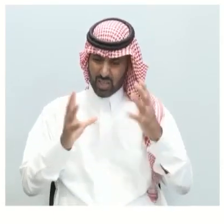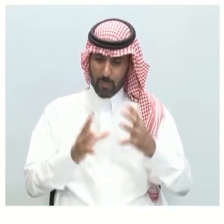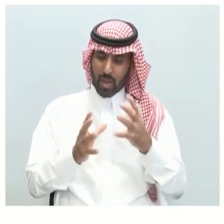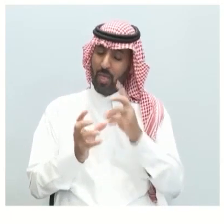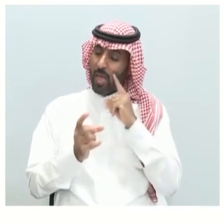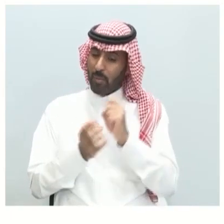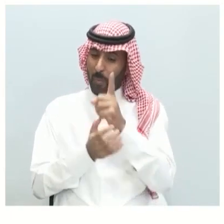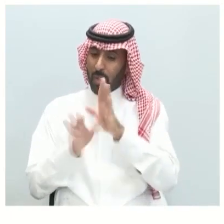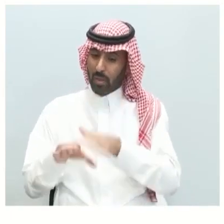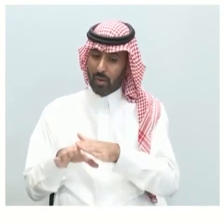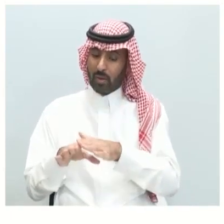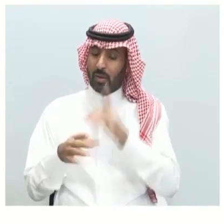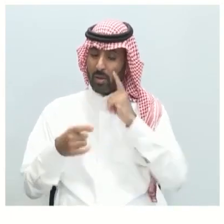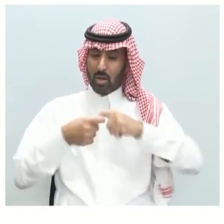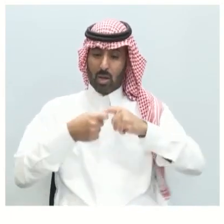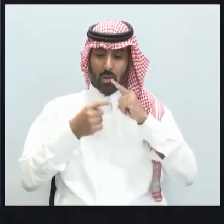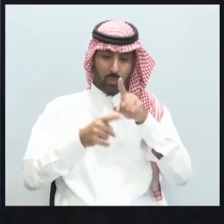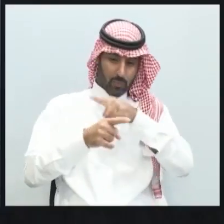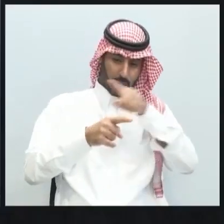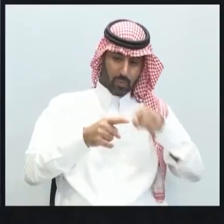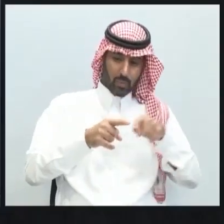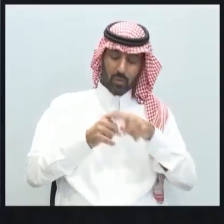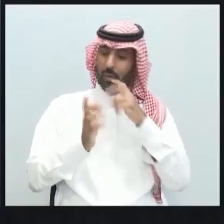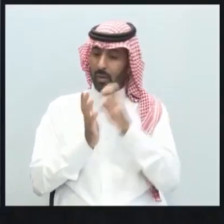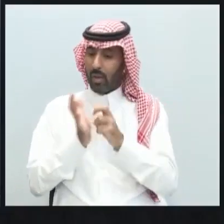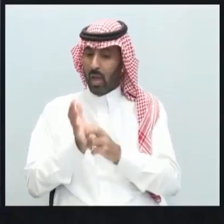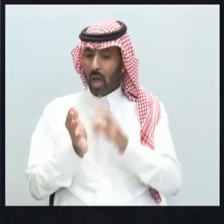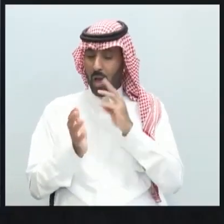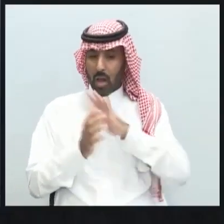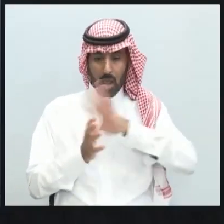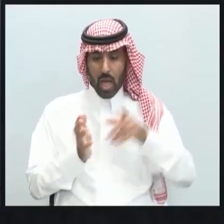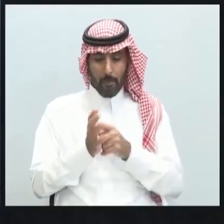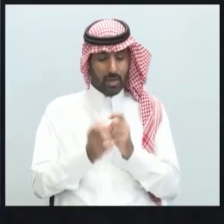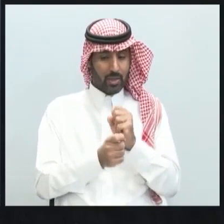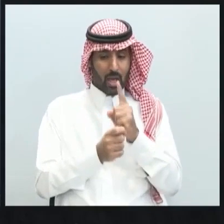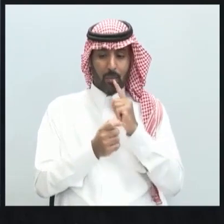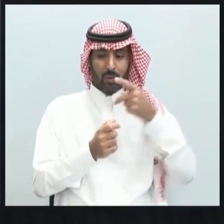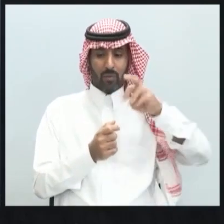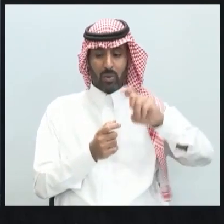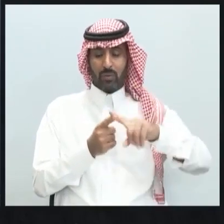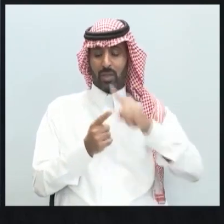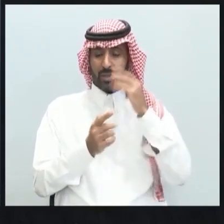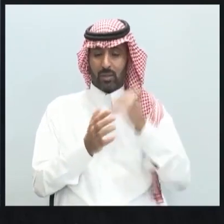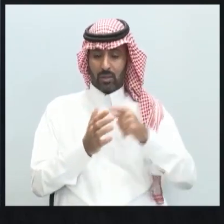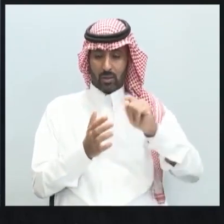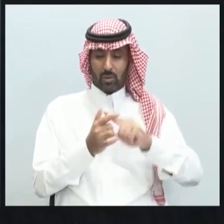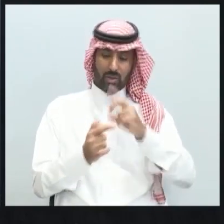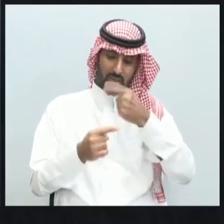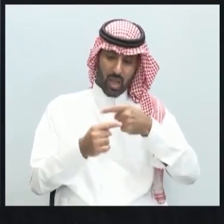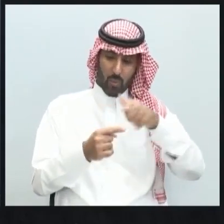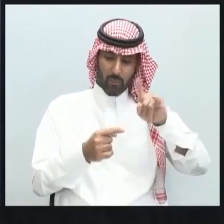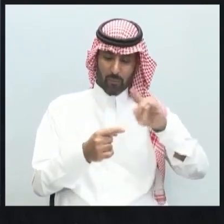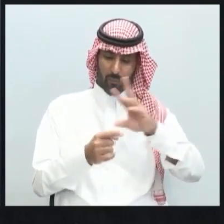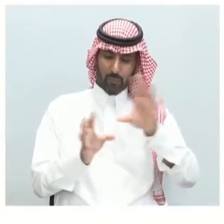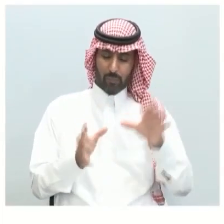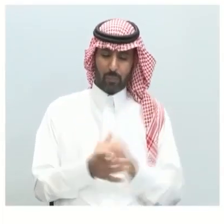الغاز طبعا العلاقه هنا تعطى ب بعلاقه القانون العام للغازات وهو البي 1 في الفي 1 على التي 1 تساوي البي 2 فيفي